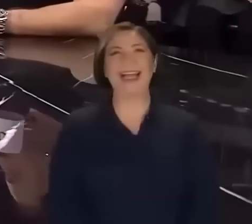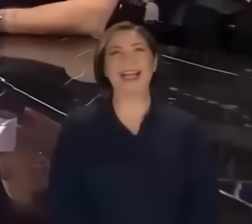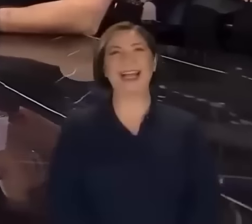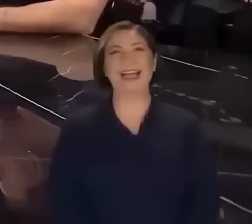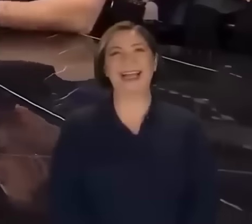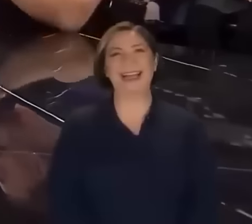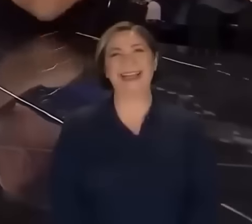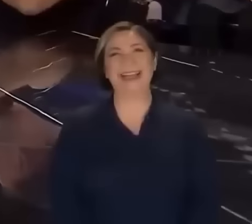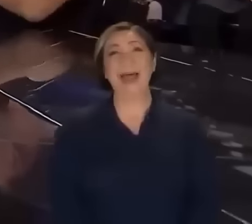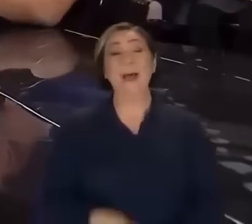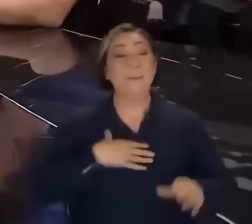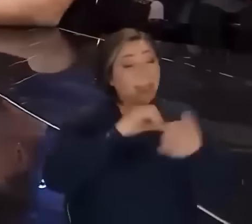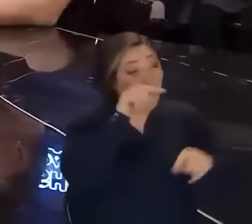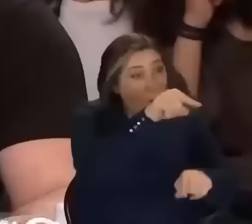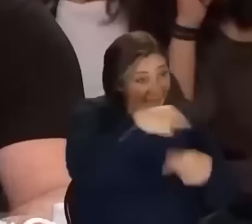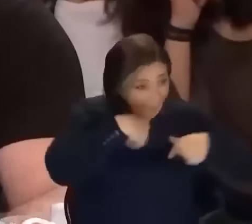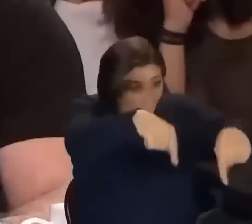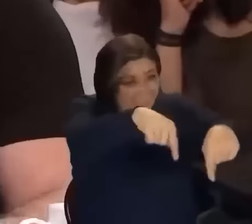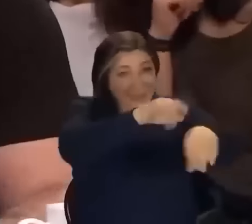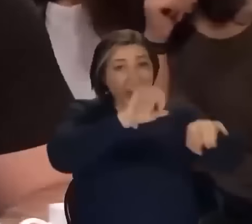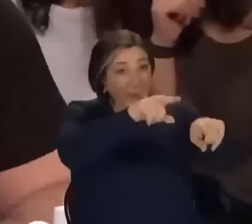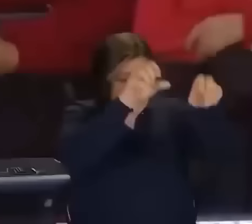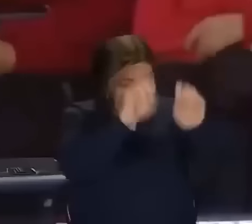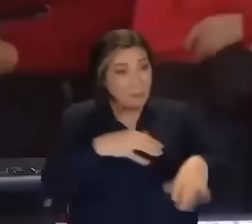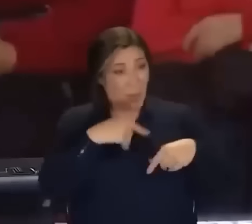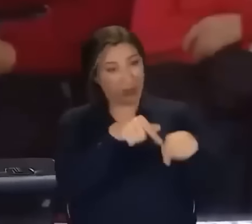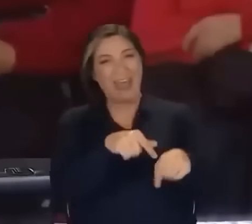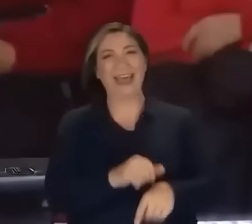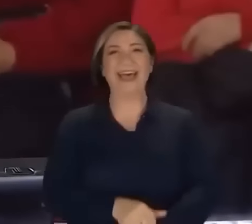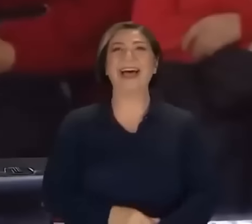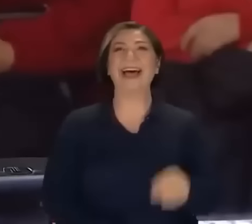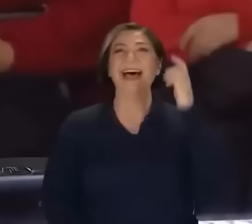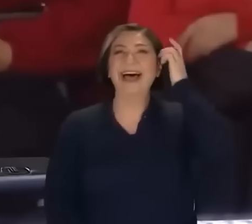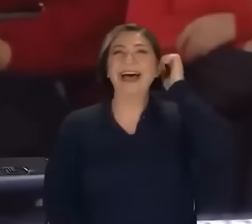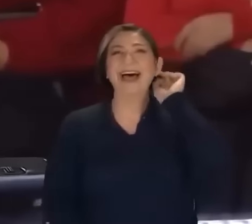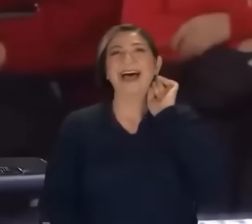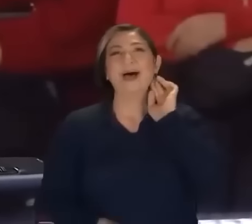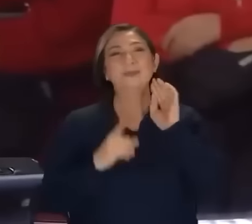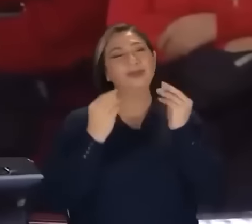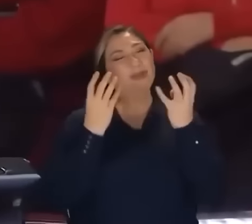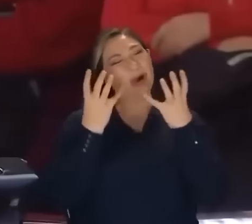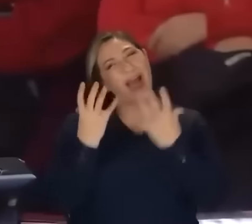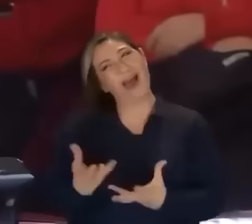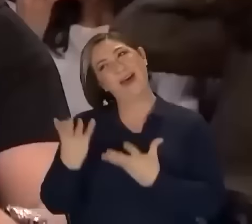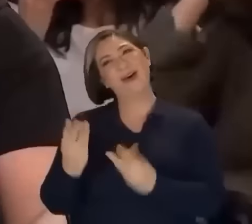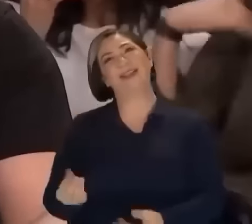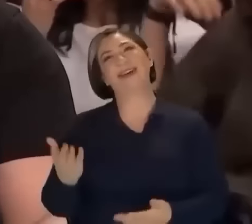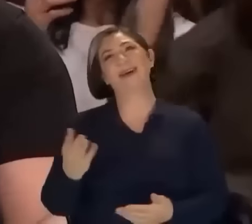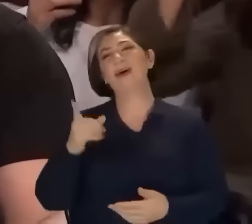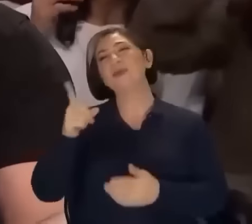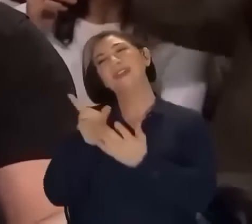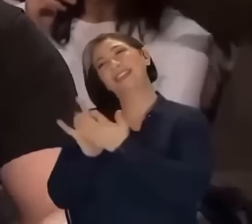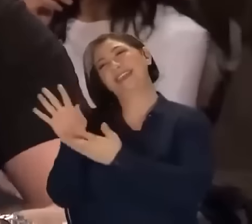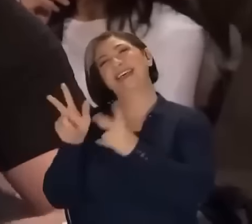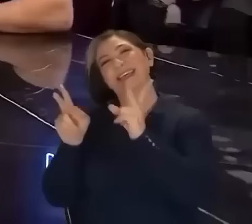bırak Ben de tam o sırada oradaydım bu çok ağır oldu bunu çık bunu